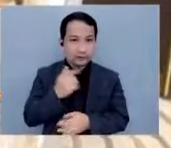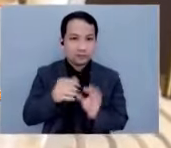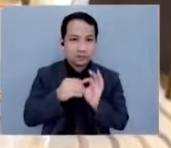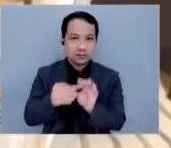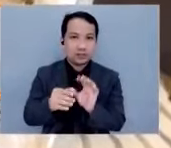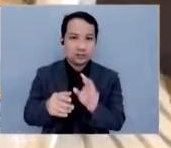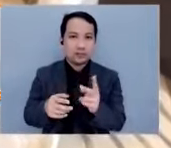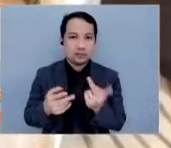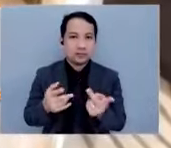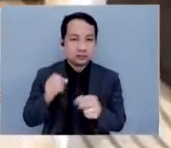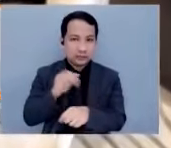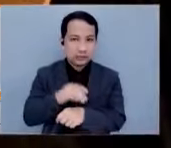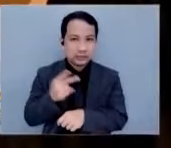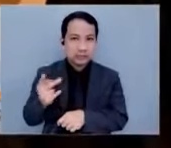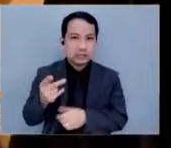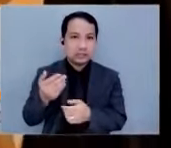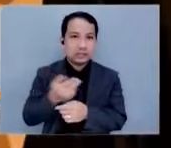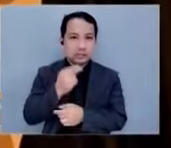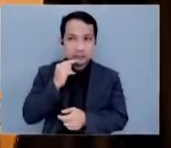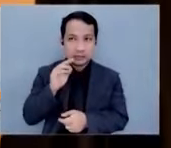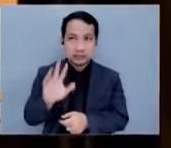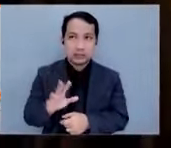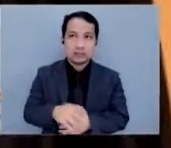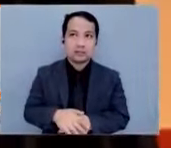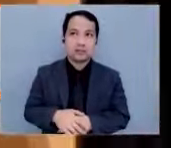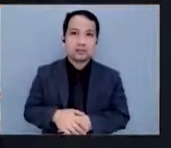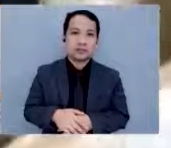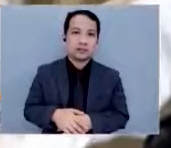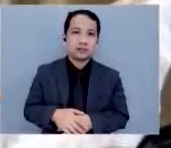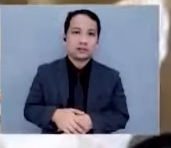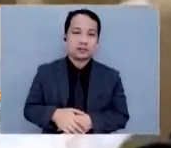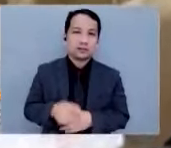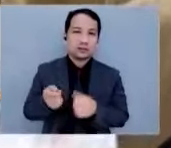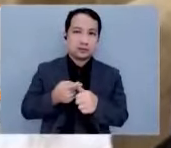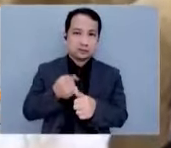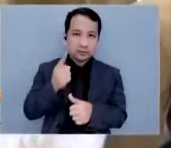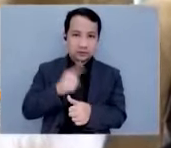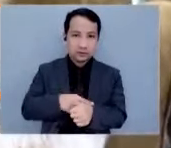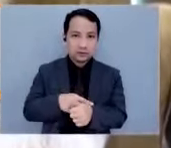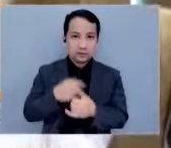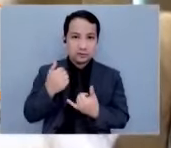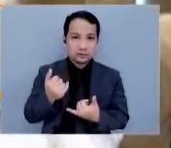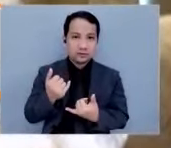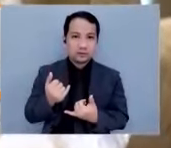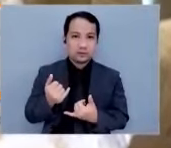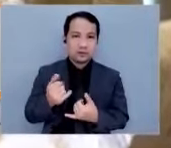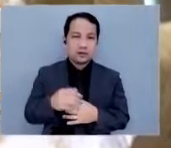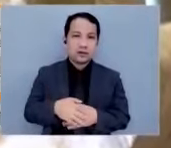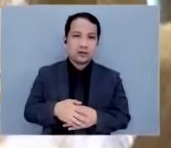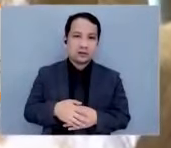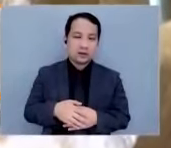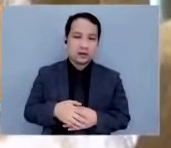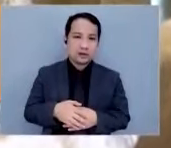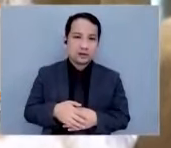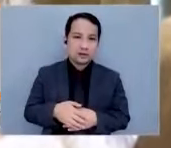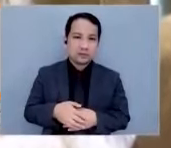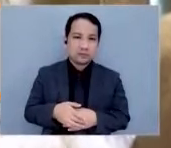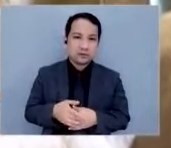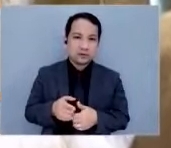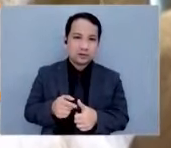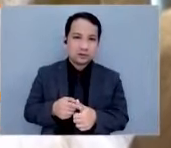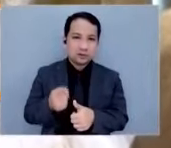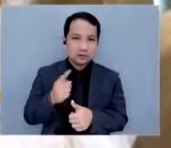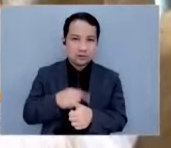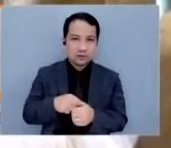chikahan sila ng News 5. It was my first time at the AFN and then I got an award as well. I was so